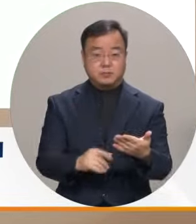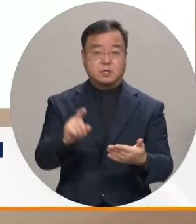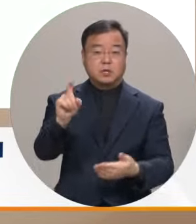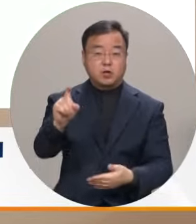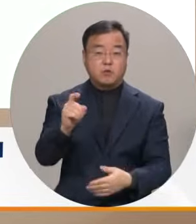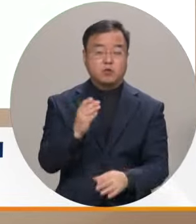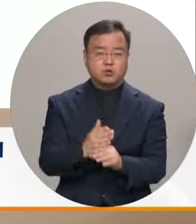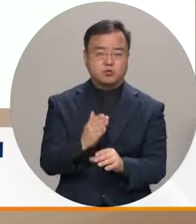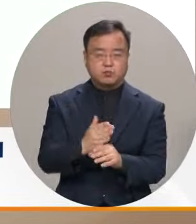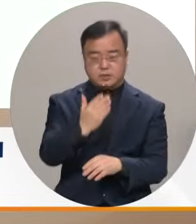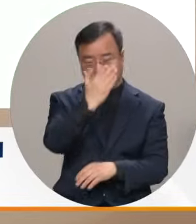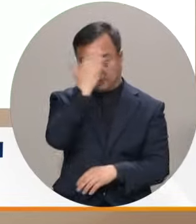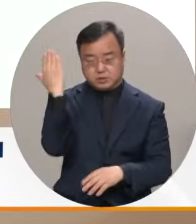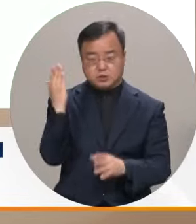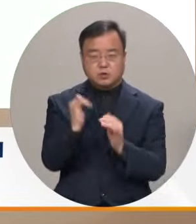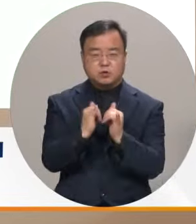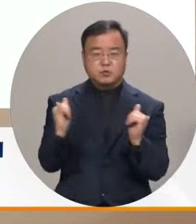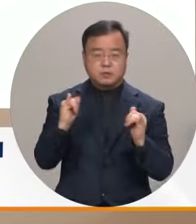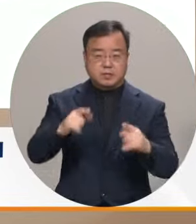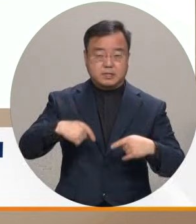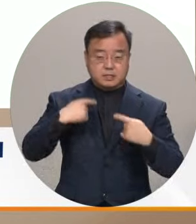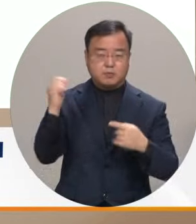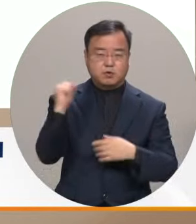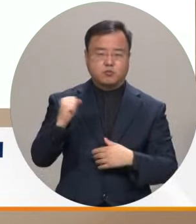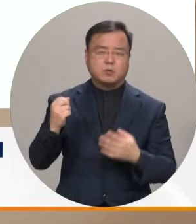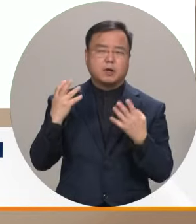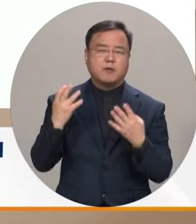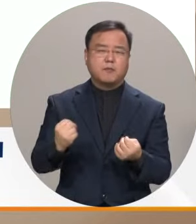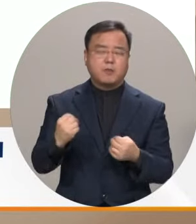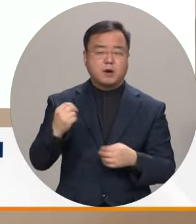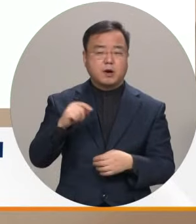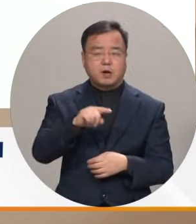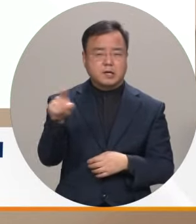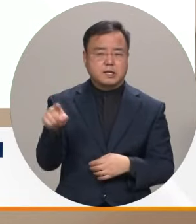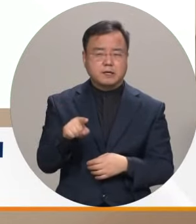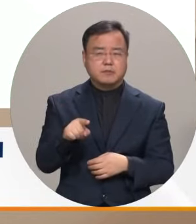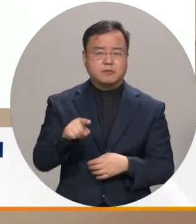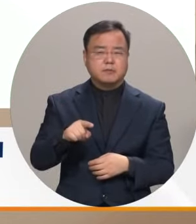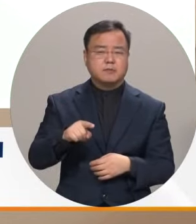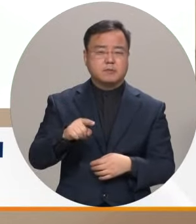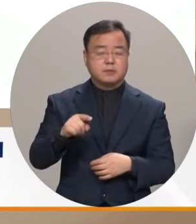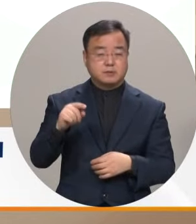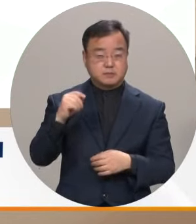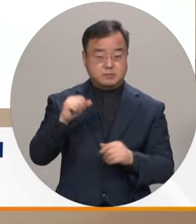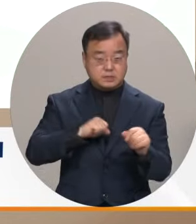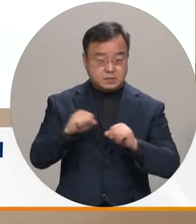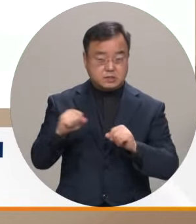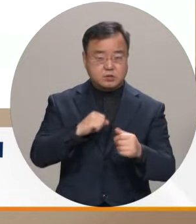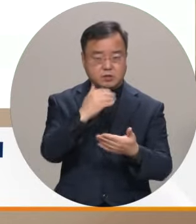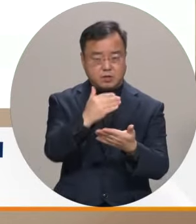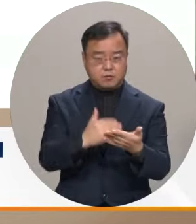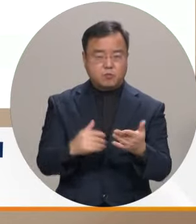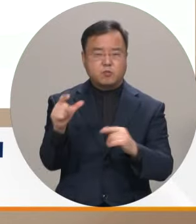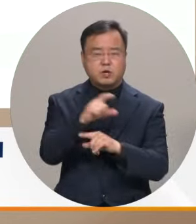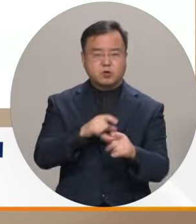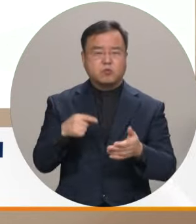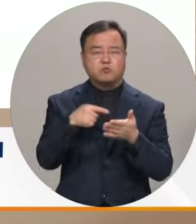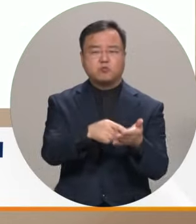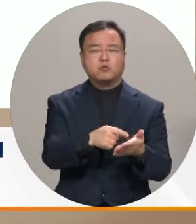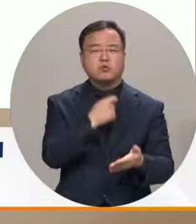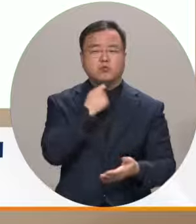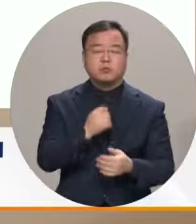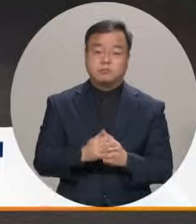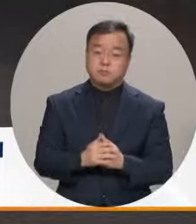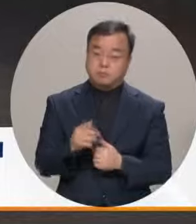청년 세대의 참여율이 높은 점으로 봐서 청년들이 필요로 하는 7 7천 항목을 추가를 제안하고 싶습니다네